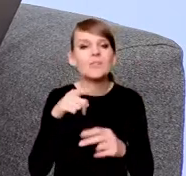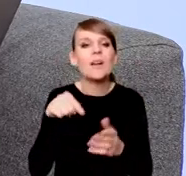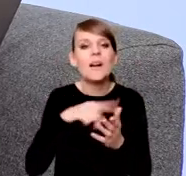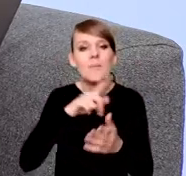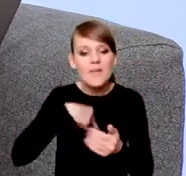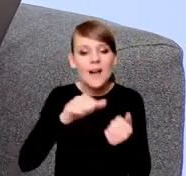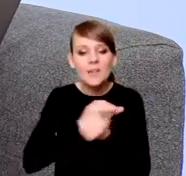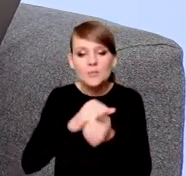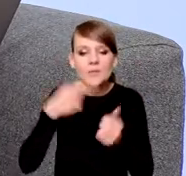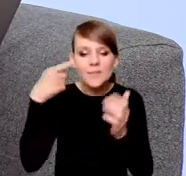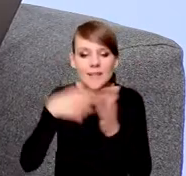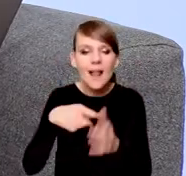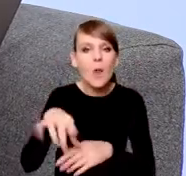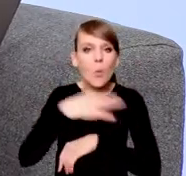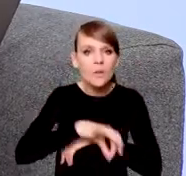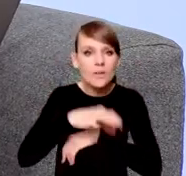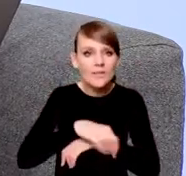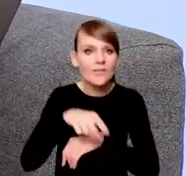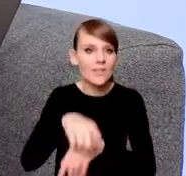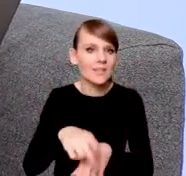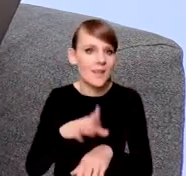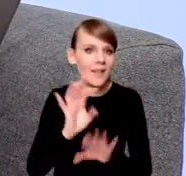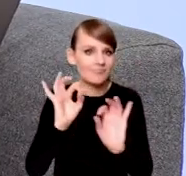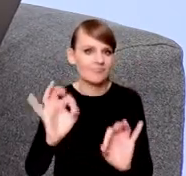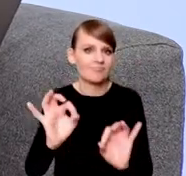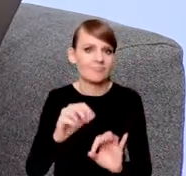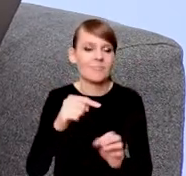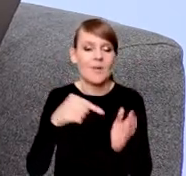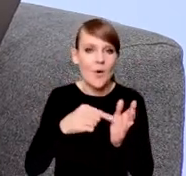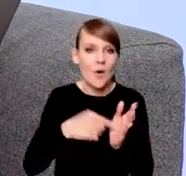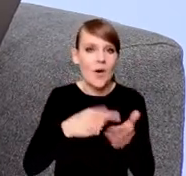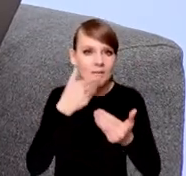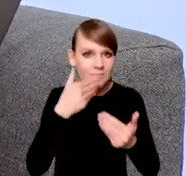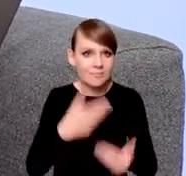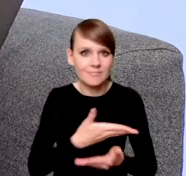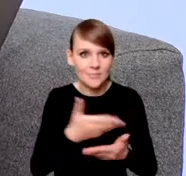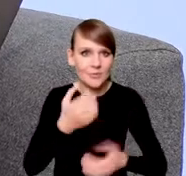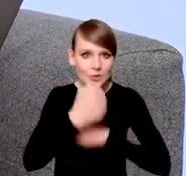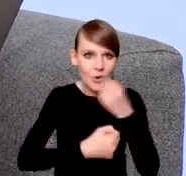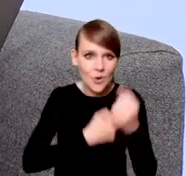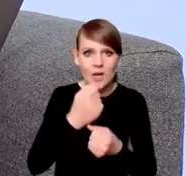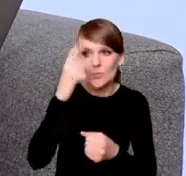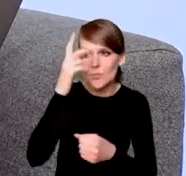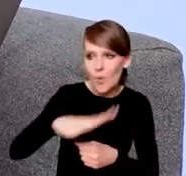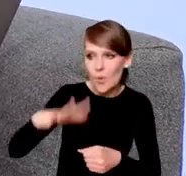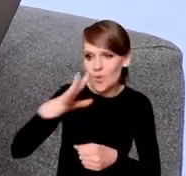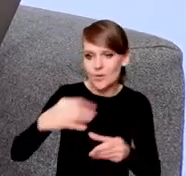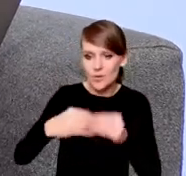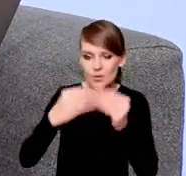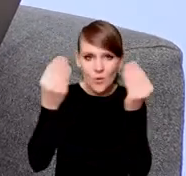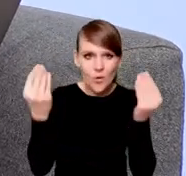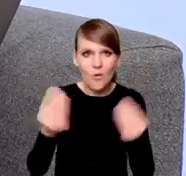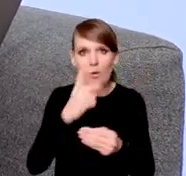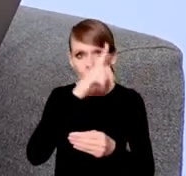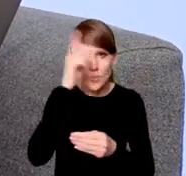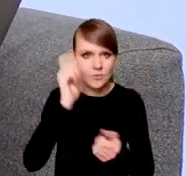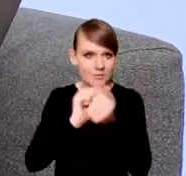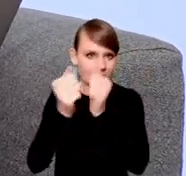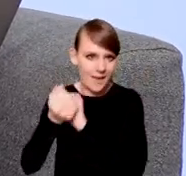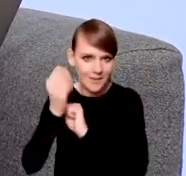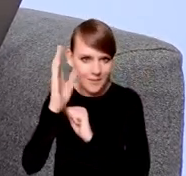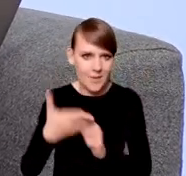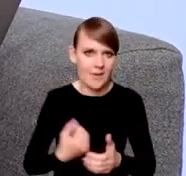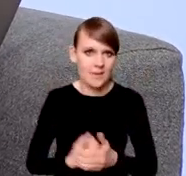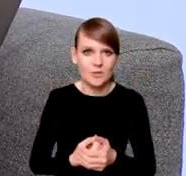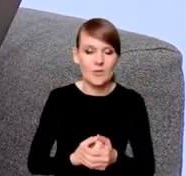nadal będzie sprzyjała społeczeństwu budowaniu i będzie, że tak powiem, te zmiany cywilizacyjne wprowadzała. Społeczna